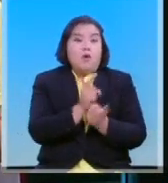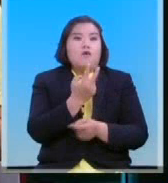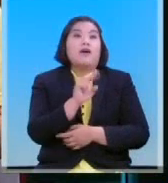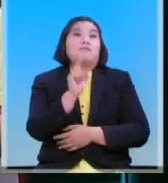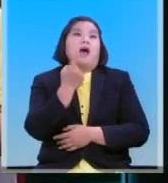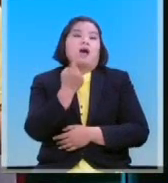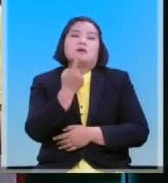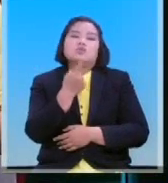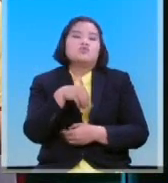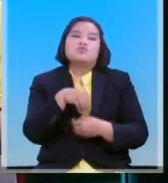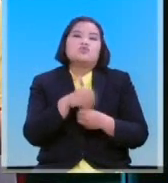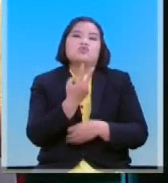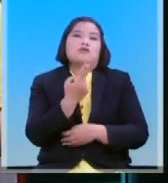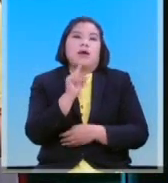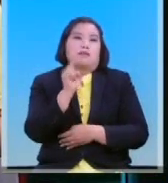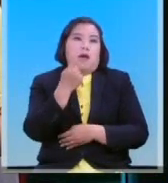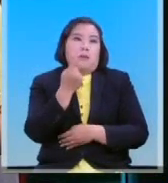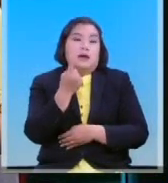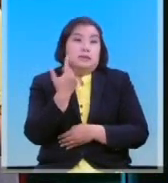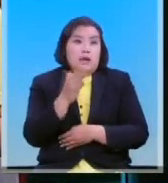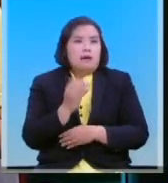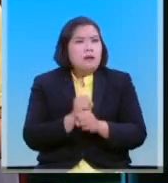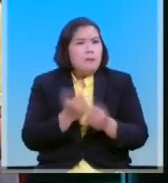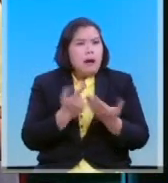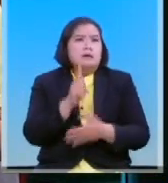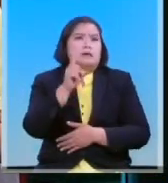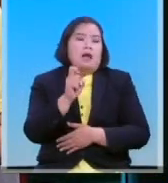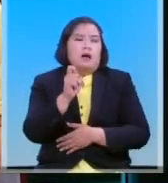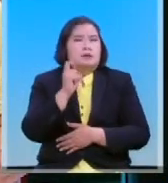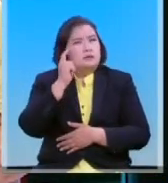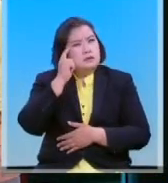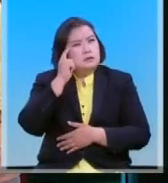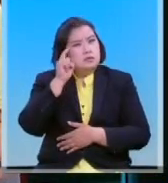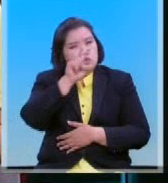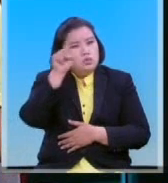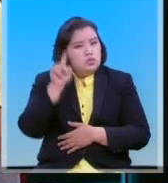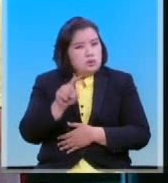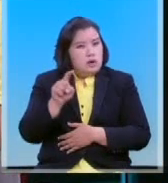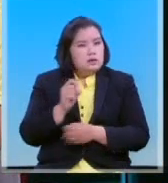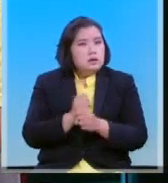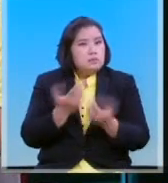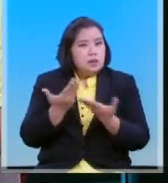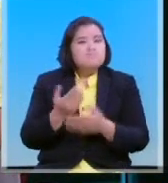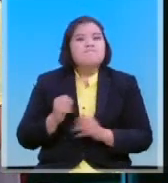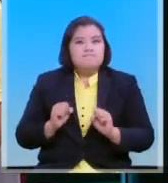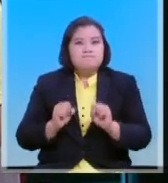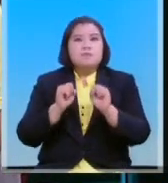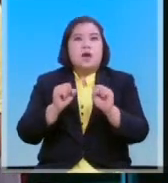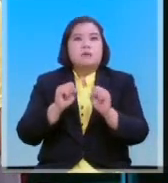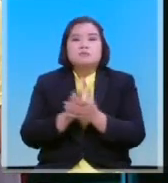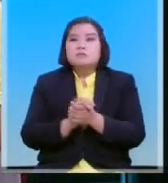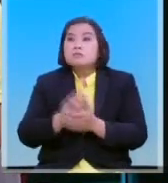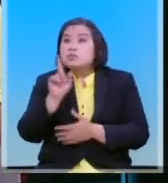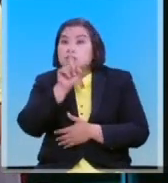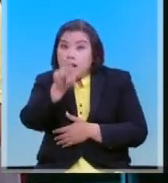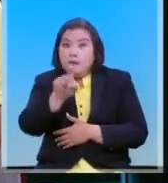สุดท้ายแล้วเนี่ยนะคะก็มากลายเป็นศพทางเจ้าหน้าที่ก็เลยยังไม่ได้ยิงประเด็นอะไรเป็นพิเศษก็เลยพยายามติดต่อกลับไปทางญาติ